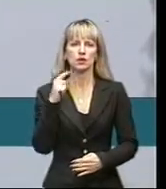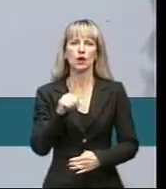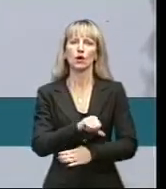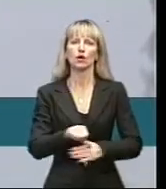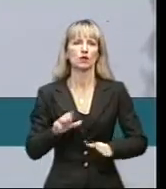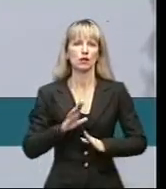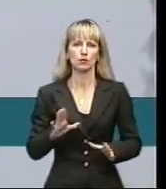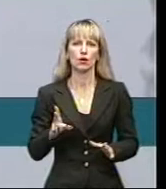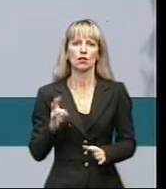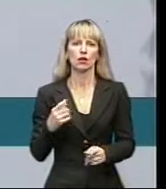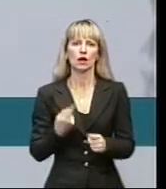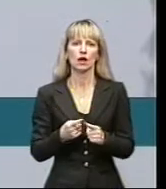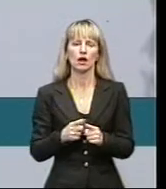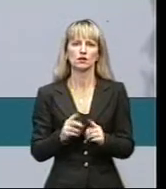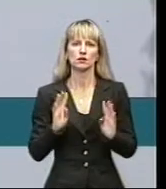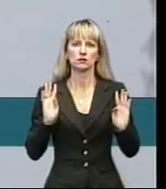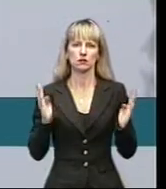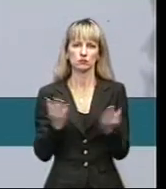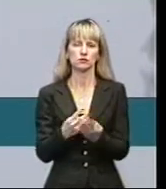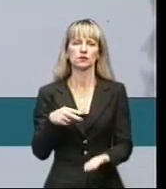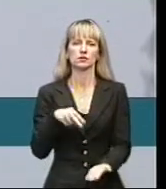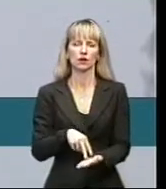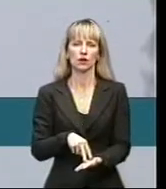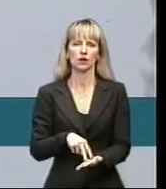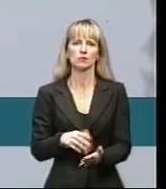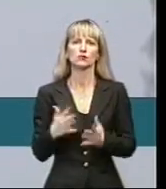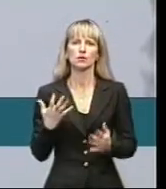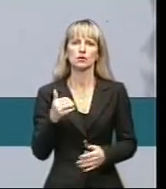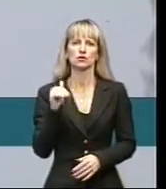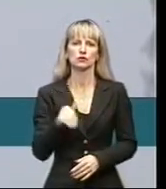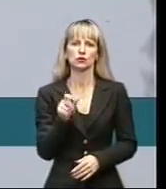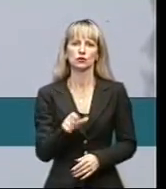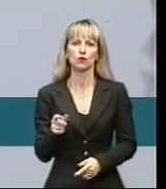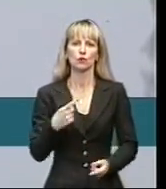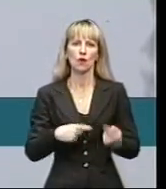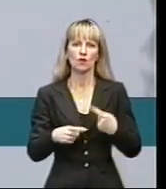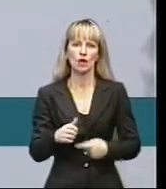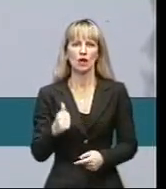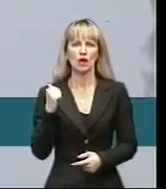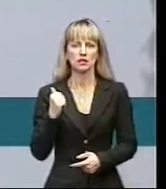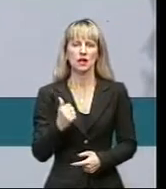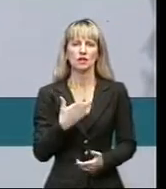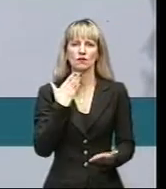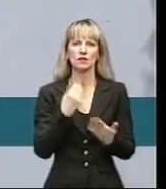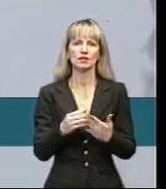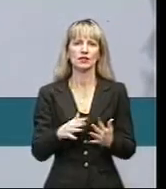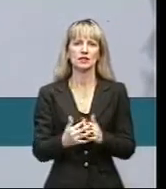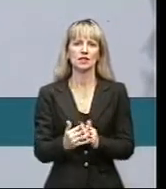було, але ж ці загороджувальні загони стояли. Більше 500 тисяч чоловік повернули назад у свої села.